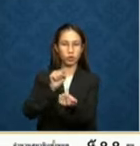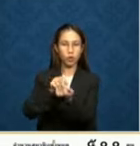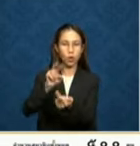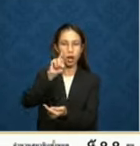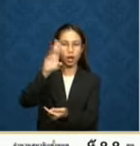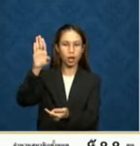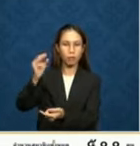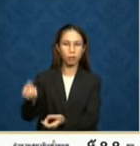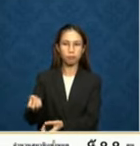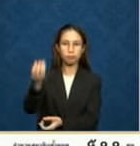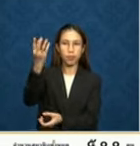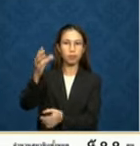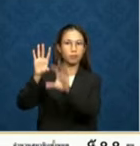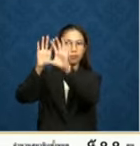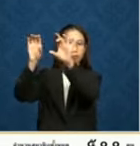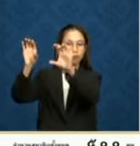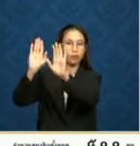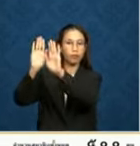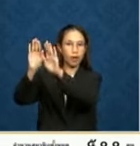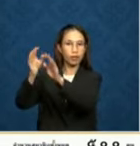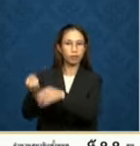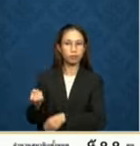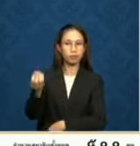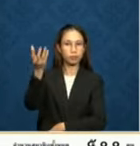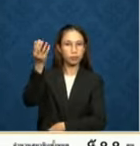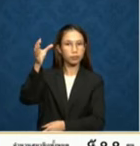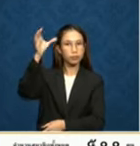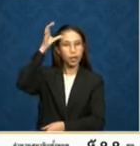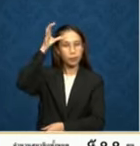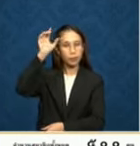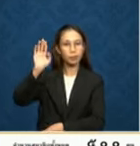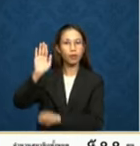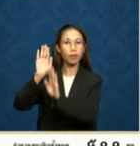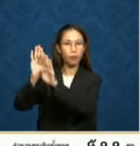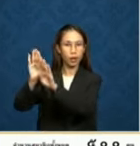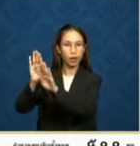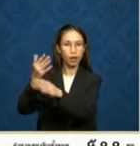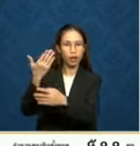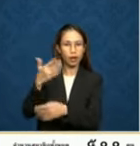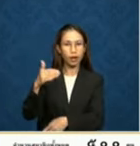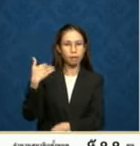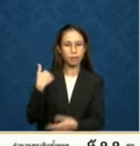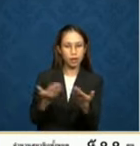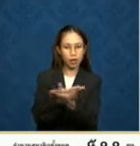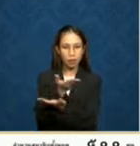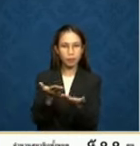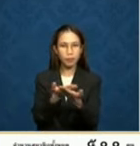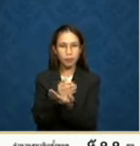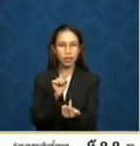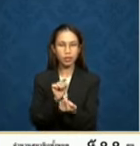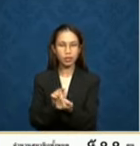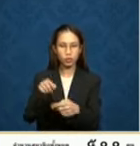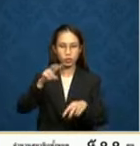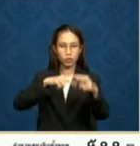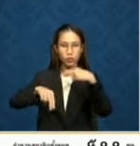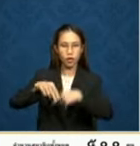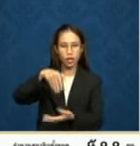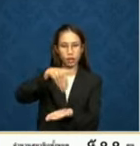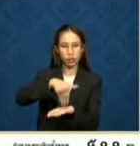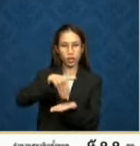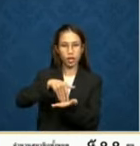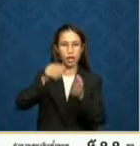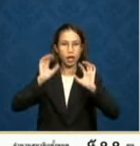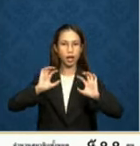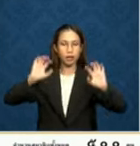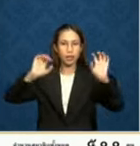Cloud Center of Excellenceให้ DGA นะครับมี Talent Pool ที่คอยให้คำปรึกษาในการ Utilize Cloud กับหน่วยงานภากรั